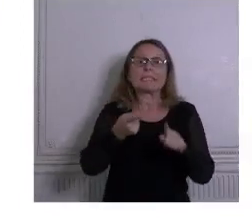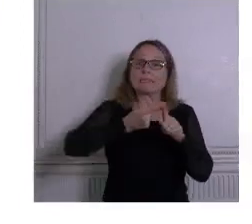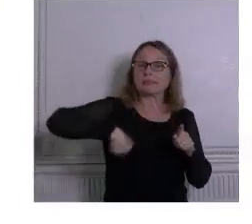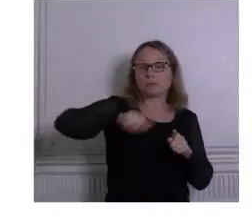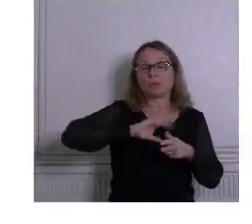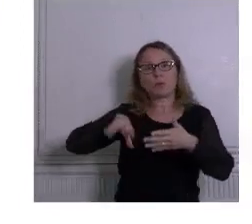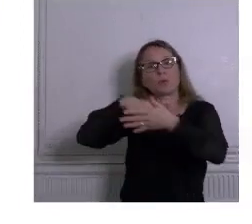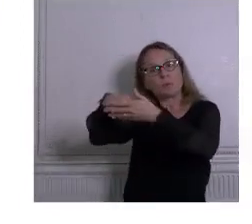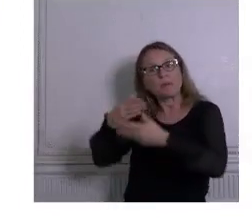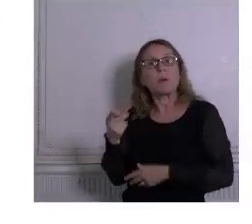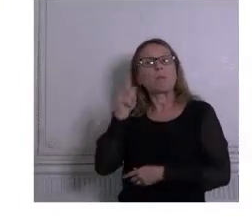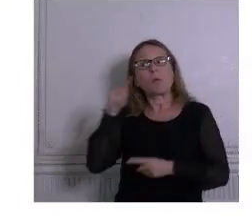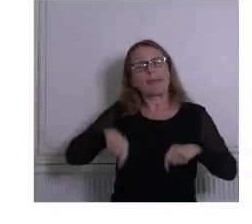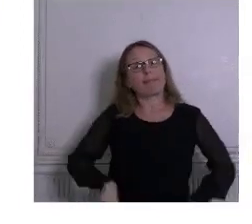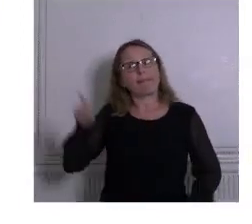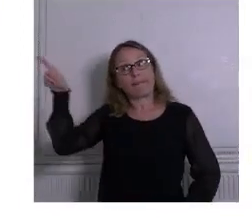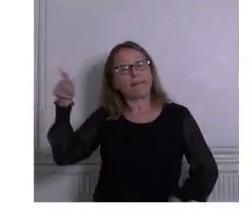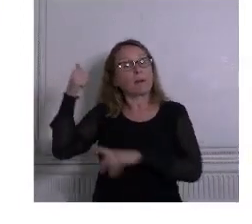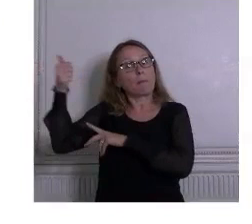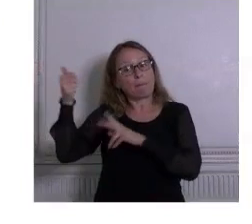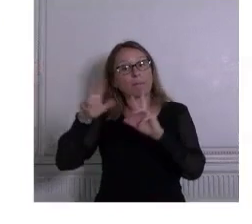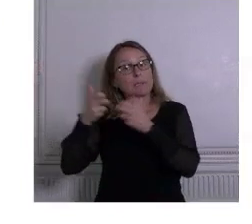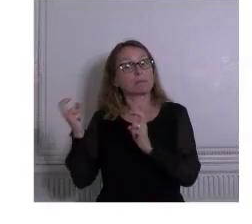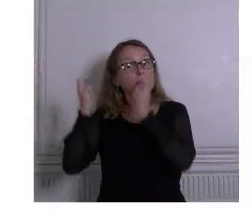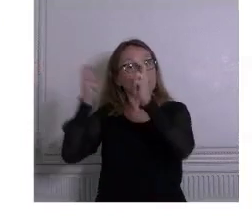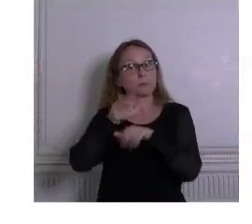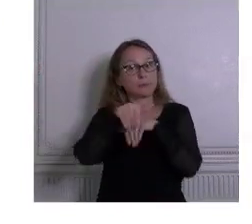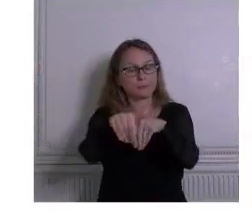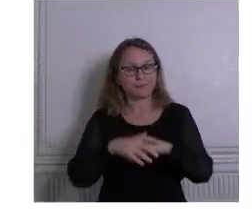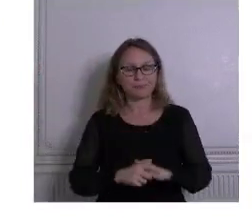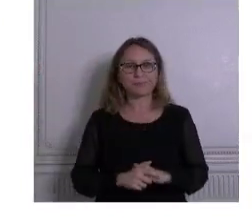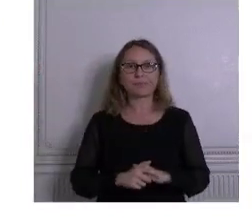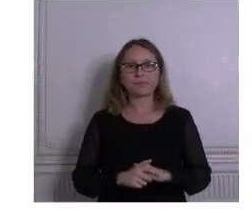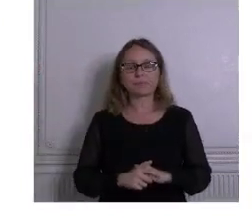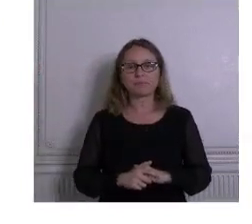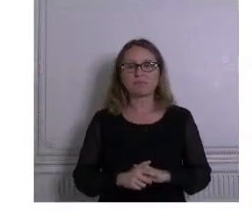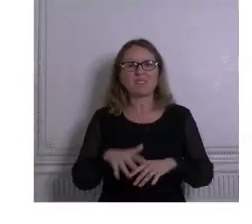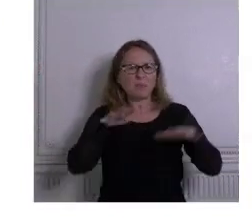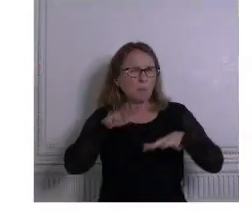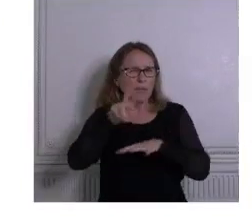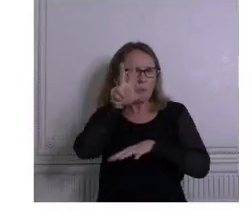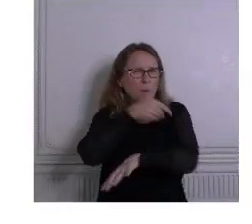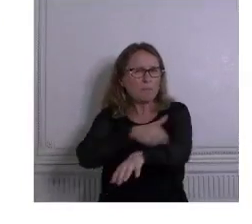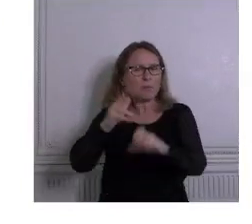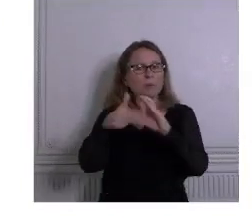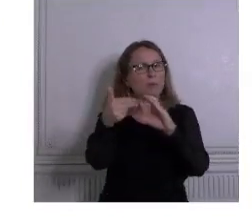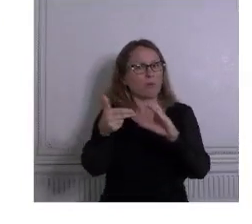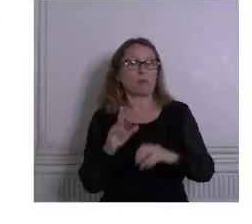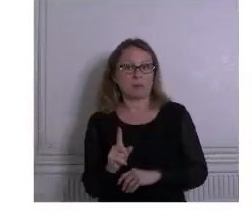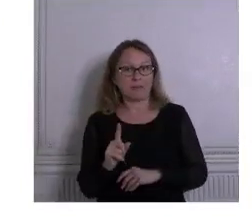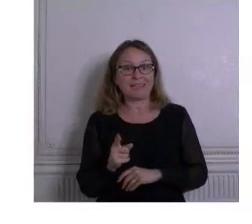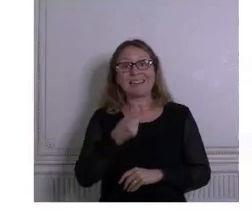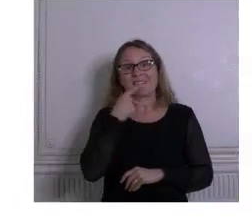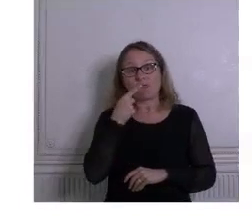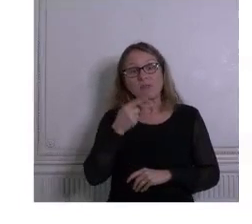et la production, l'objectif à terme de produire notre propre énergie, sur lequel évidemment on ne va pas faire ça tout seul, hein, comme toutes les autres villes,